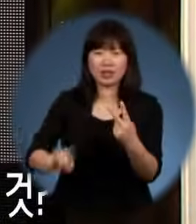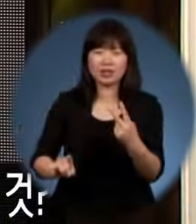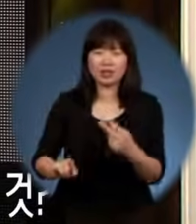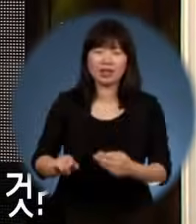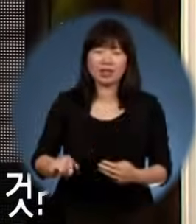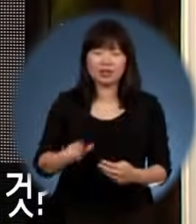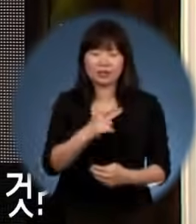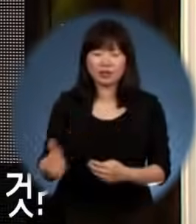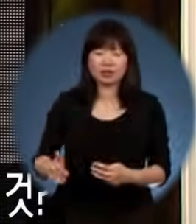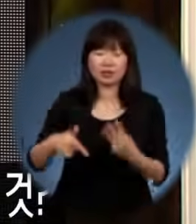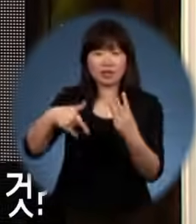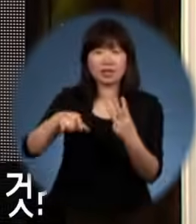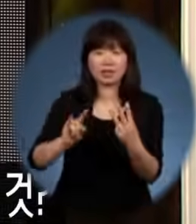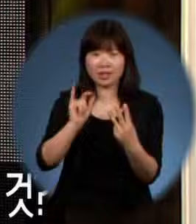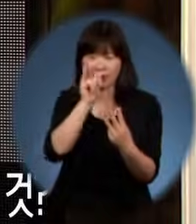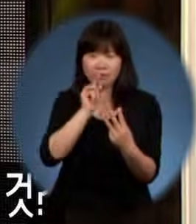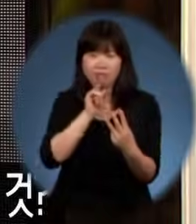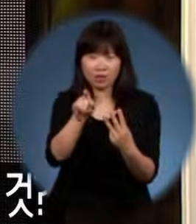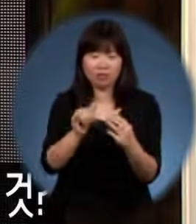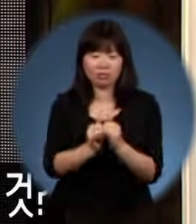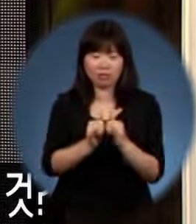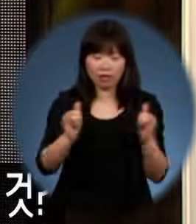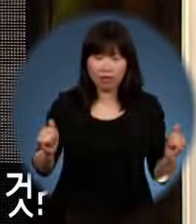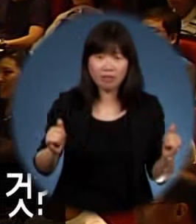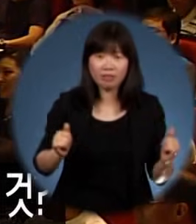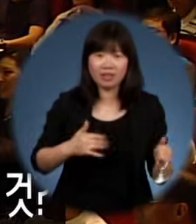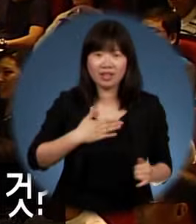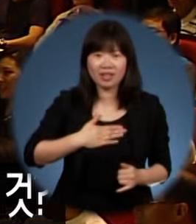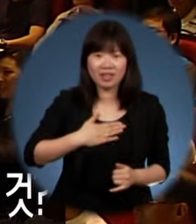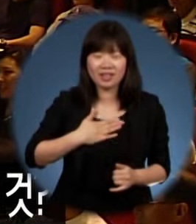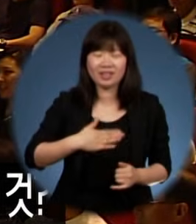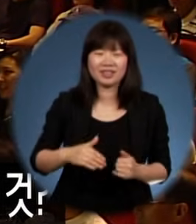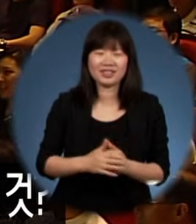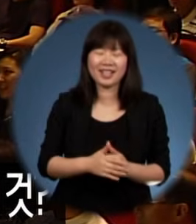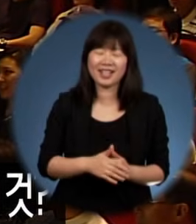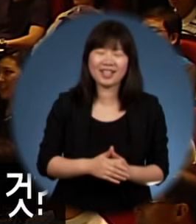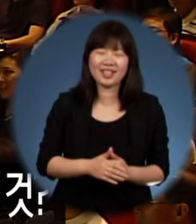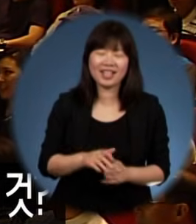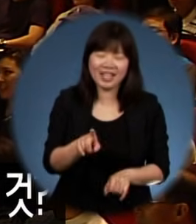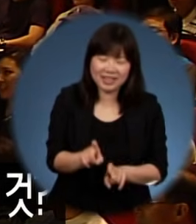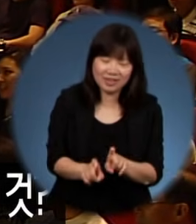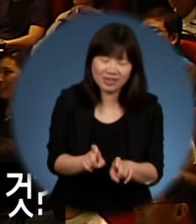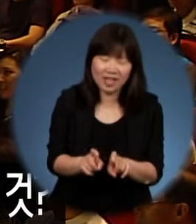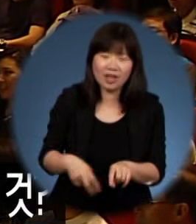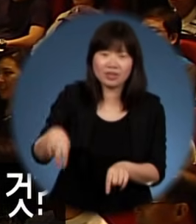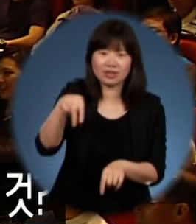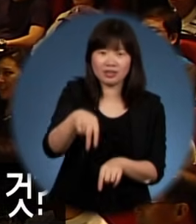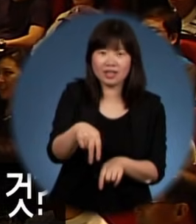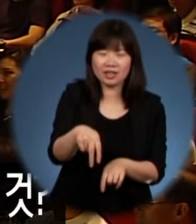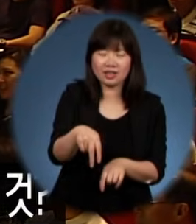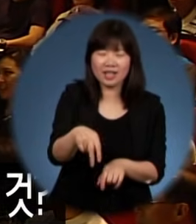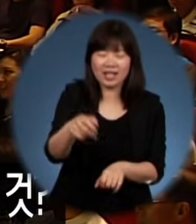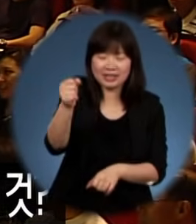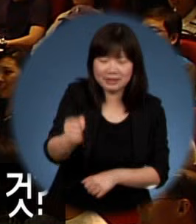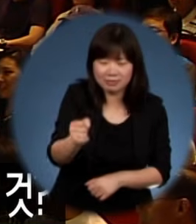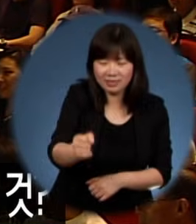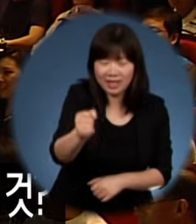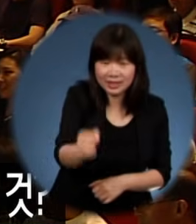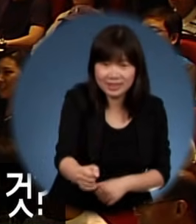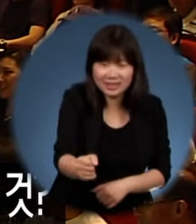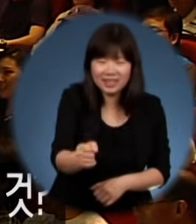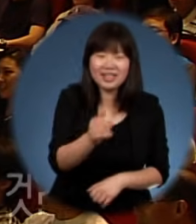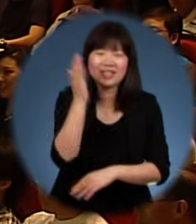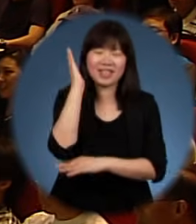저녁에는 세계인 것은 사람이자 그죠 자 기 었다가 썼다가 지방으로 집과는 이야기는